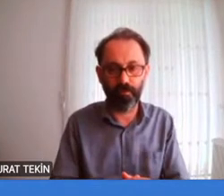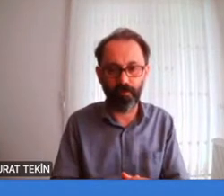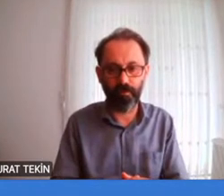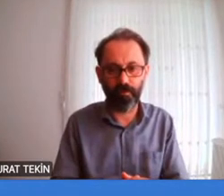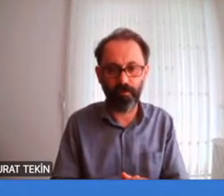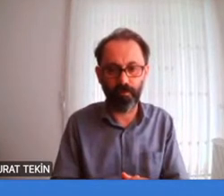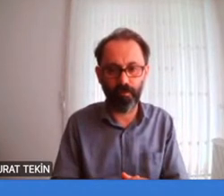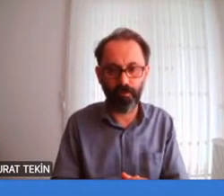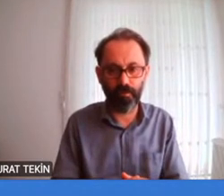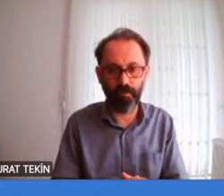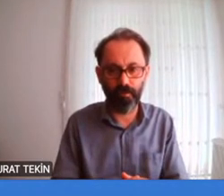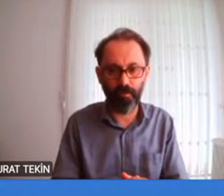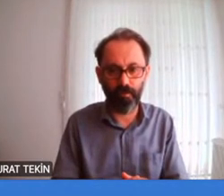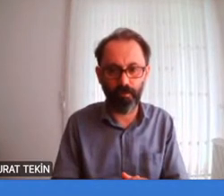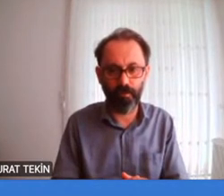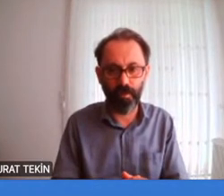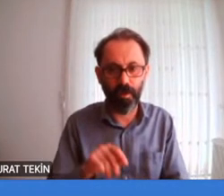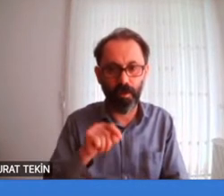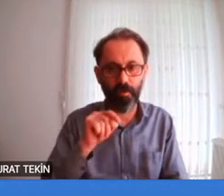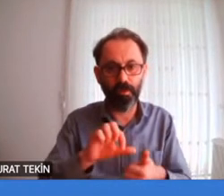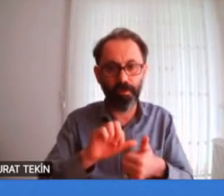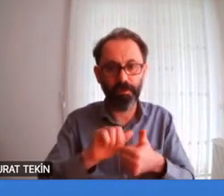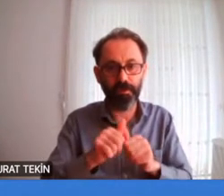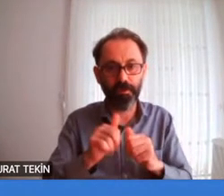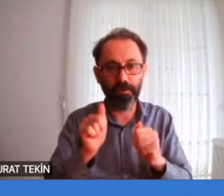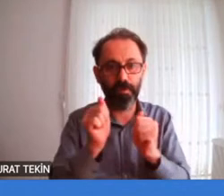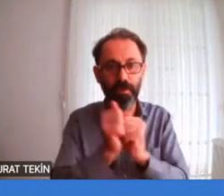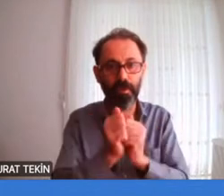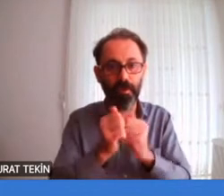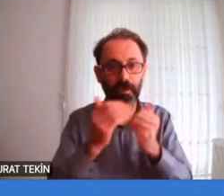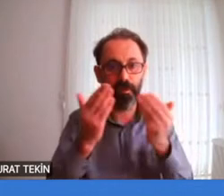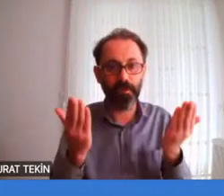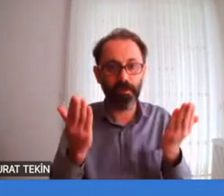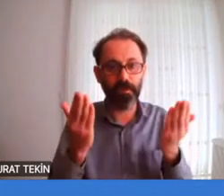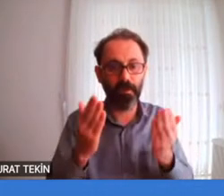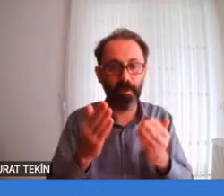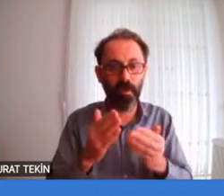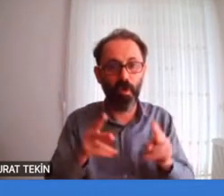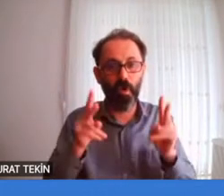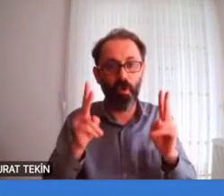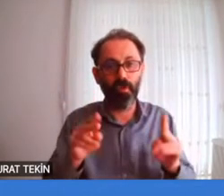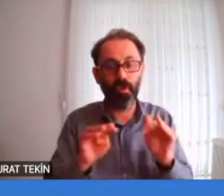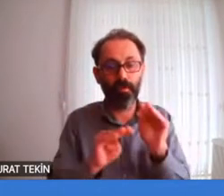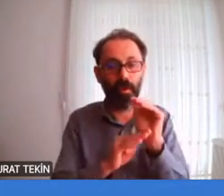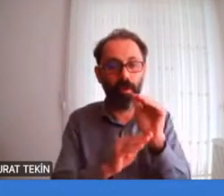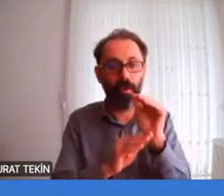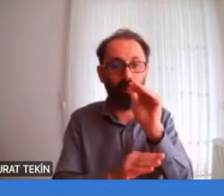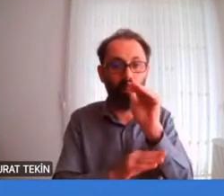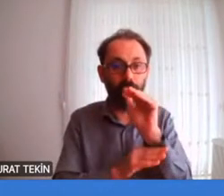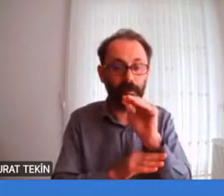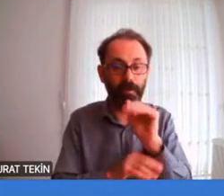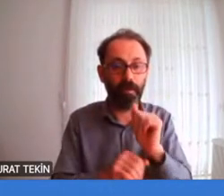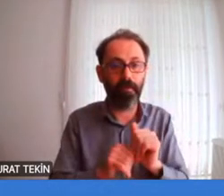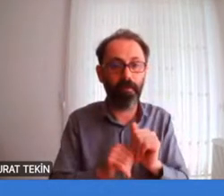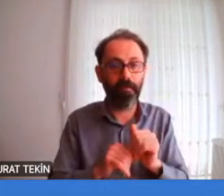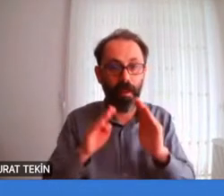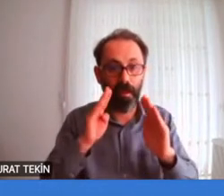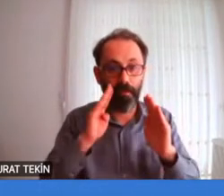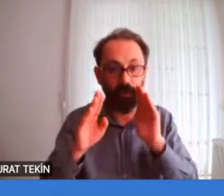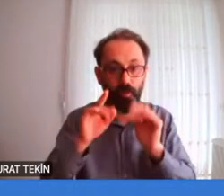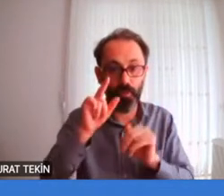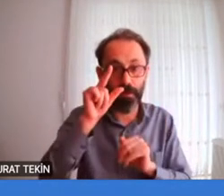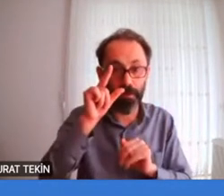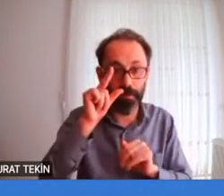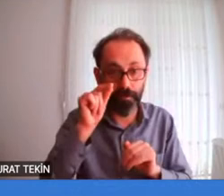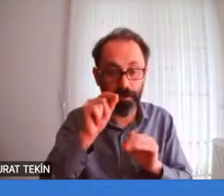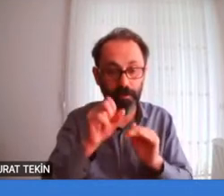Yaptığımız gibi spor basınında, normal hayatta, sosyal medyada bu işleri çok iyi anlatabilmek. Güçlü